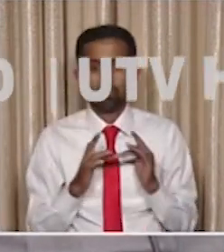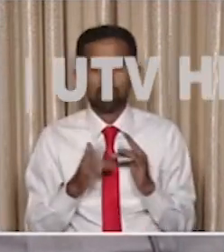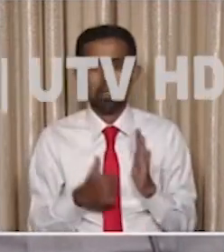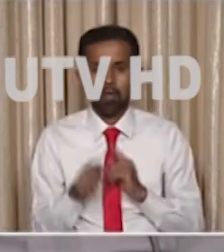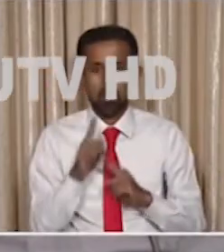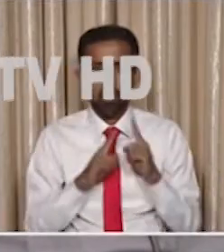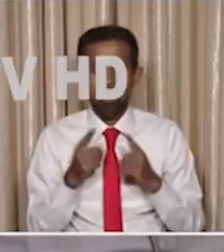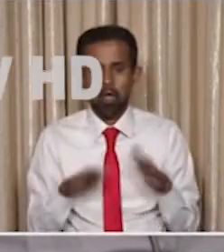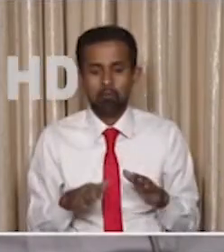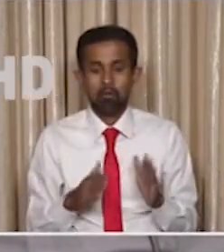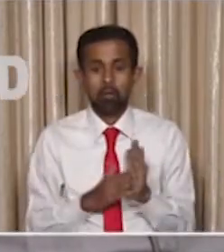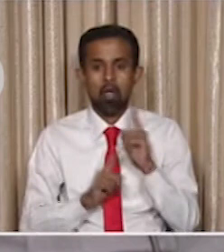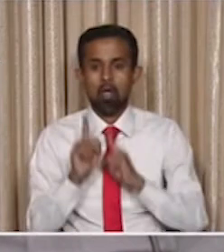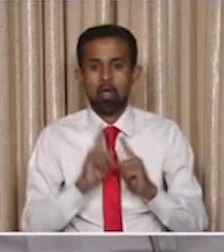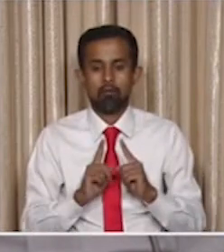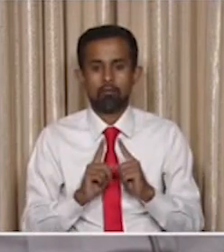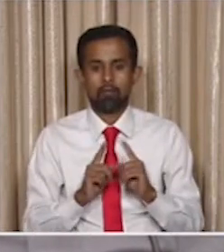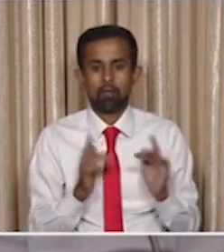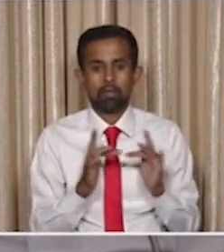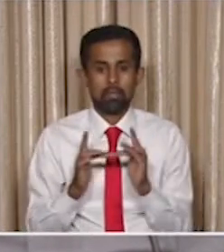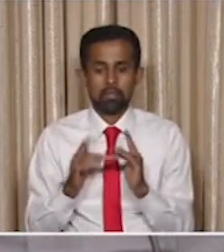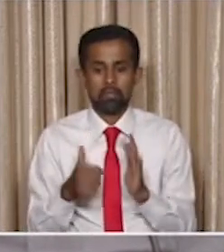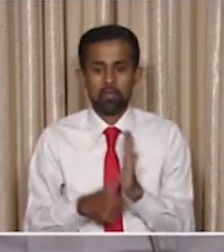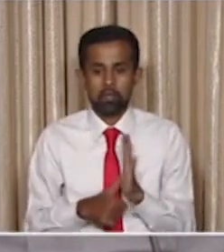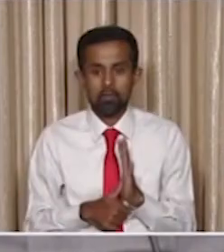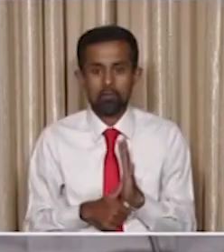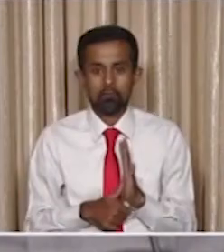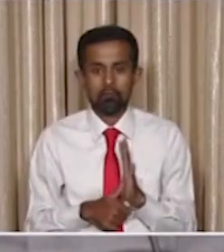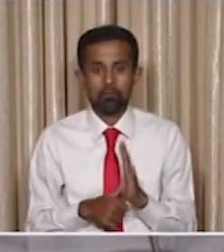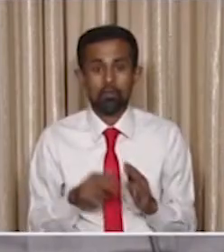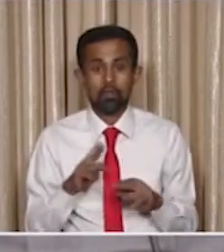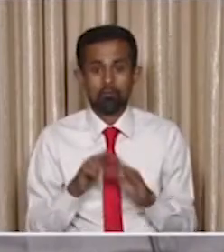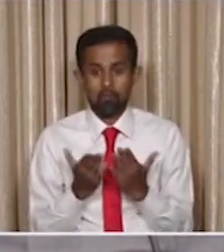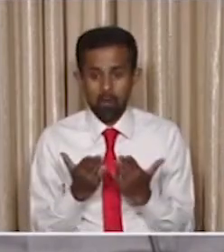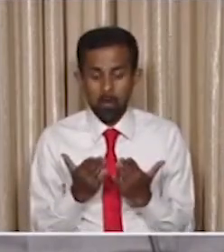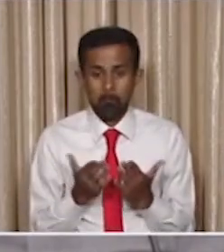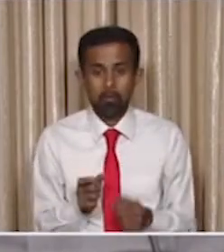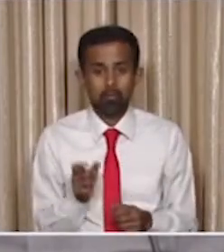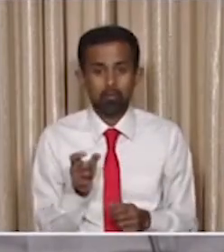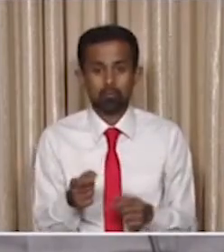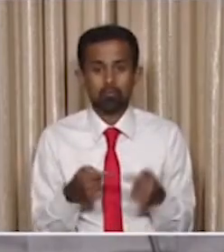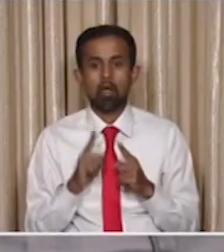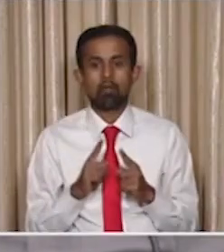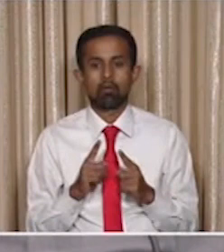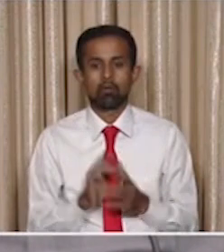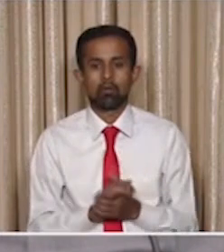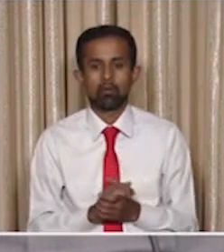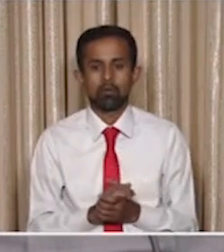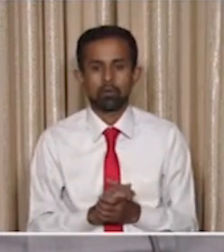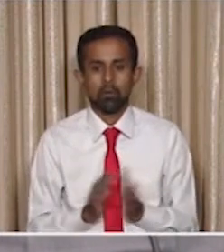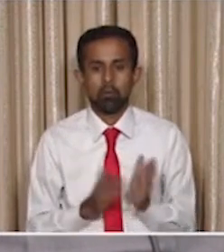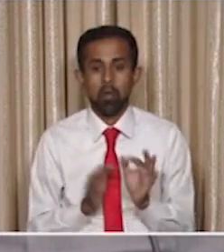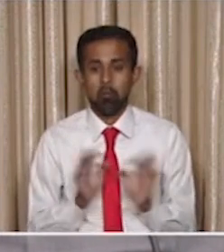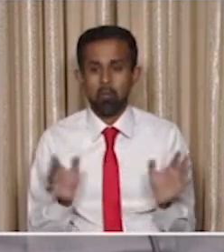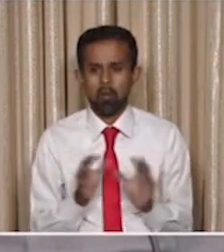බිල් එක ගැන කතා කරේ. මේ මාධ්‍ය ගැන කතා කරේ. මේ ඔන්ලයින් සේෆ්ටි බිල් එක එහෙම නැත්නම් මේ සමාජ මාධ්‍ය මර්ධනයට විරුද්ධව තමයි මම කතා කරේ.